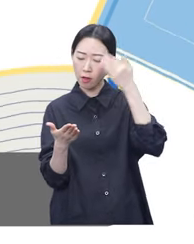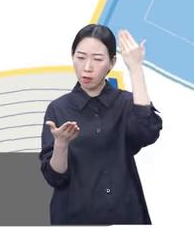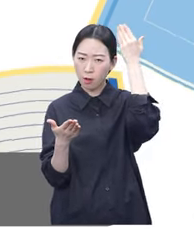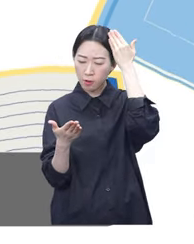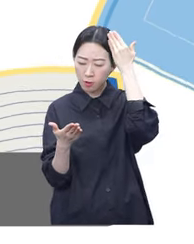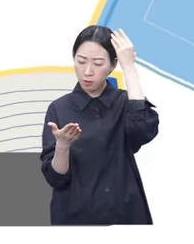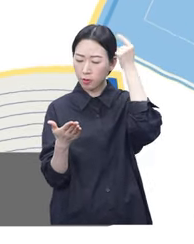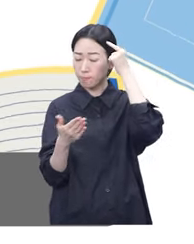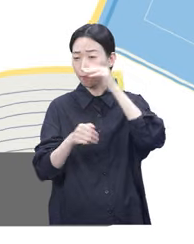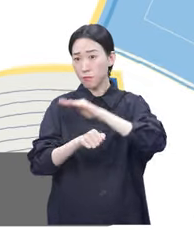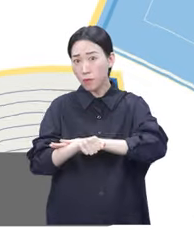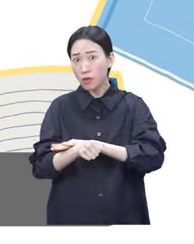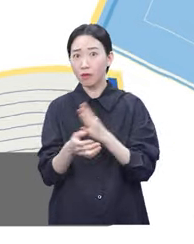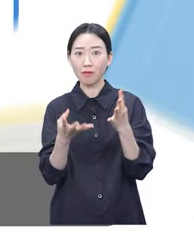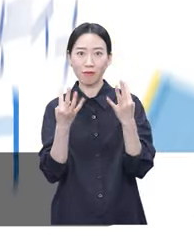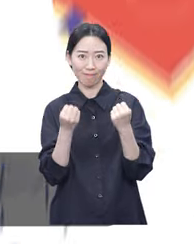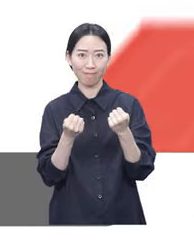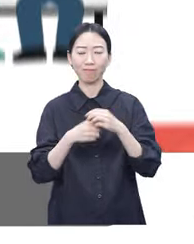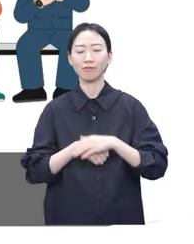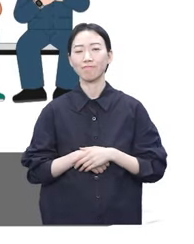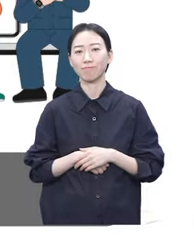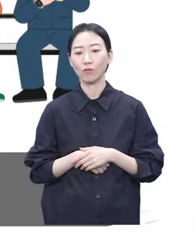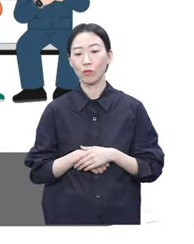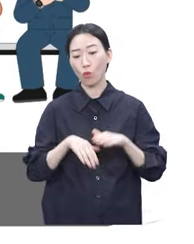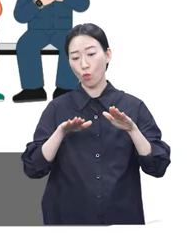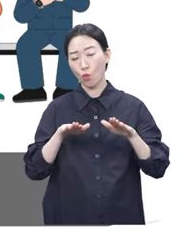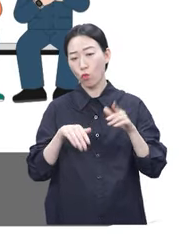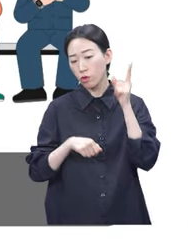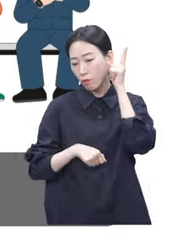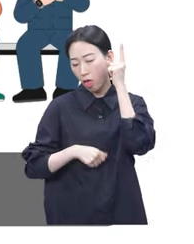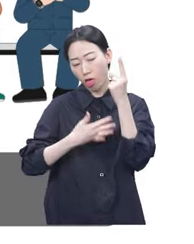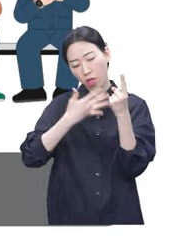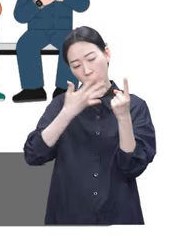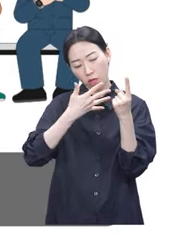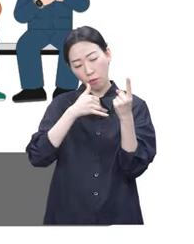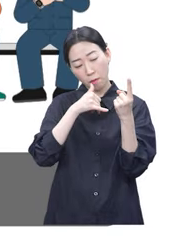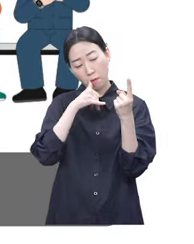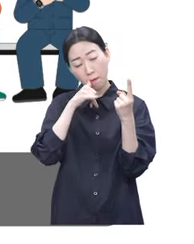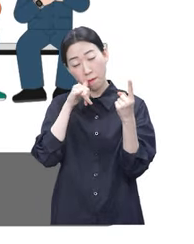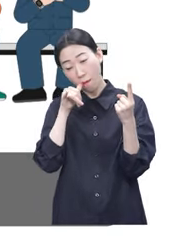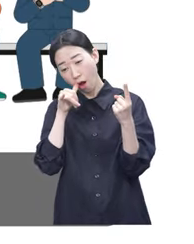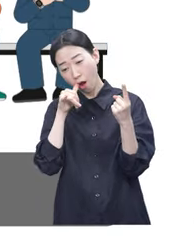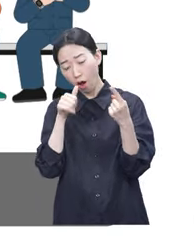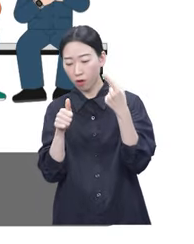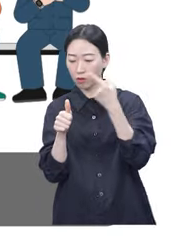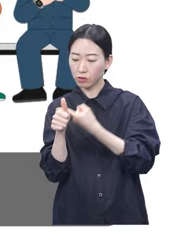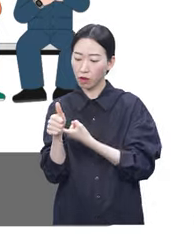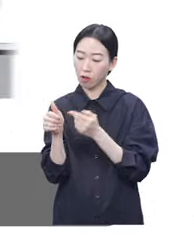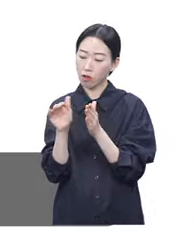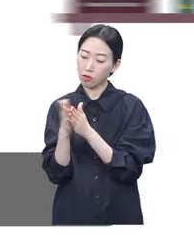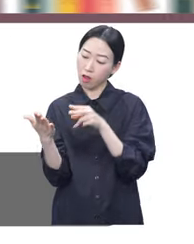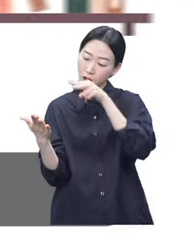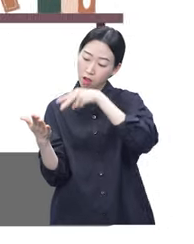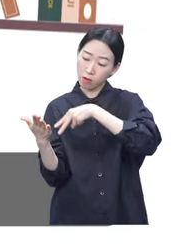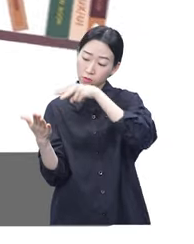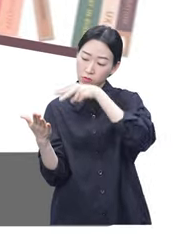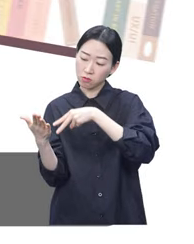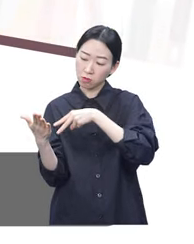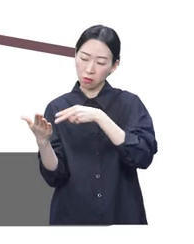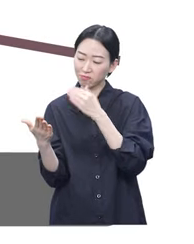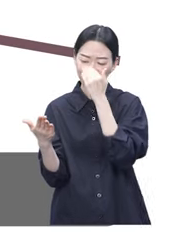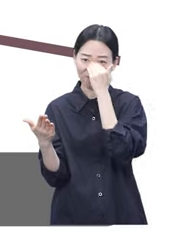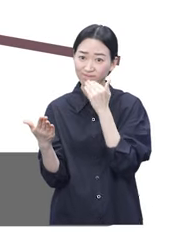수많은 지혜와 지식들이 담겨 있는데요. 요즘 재미있는 영상 콘텐츠들이 넘쳐나다 보니까 이 책과